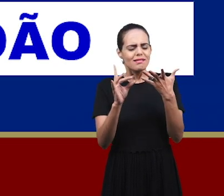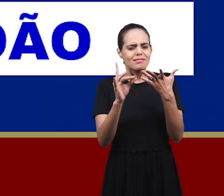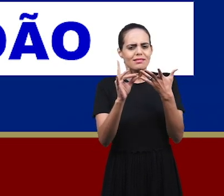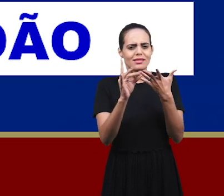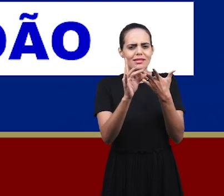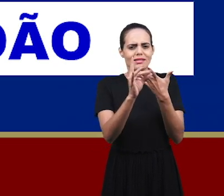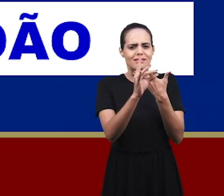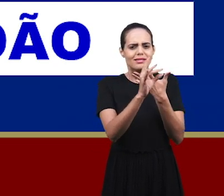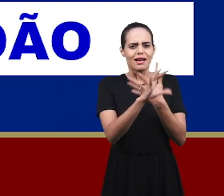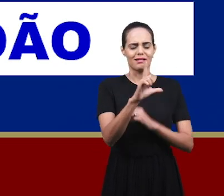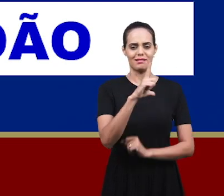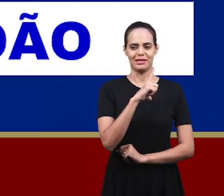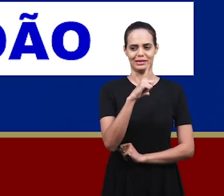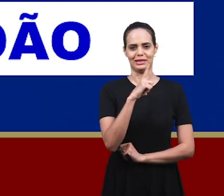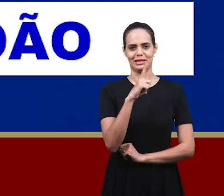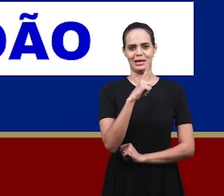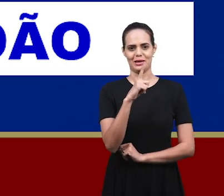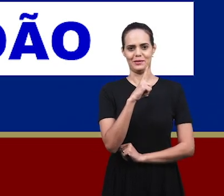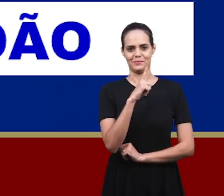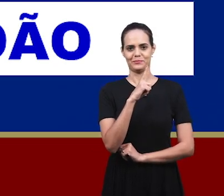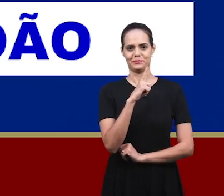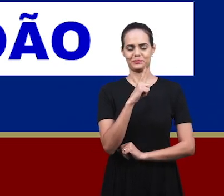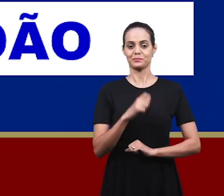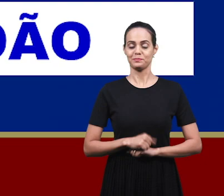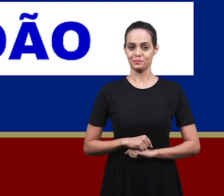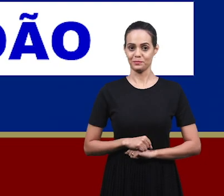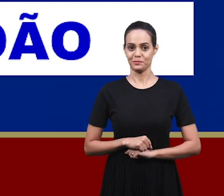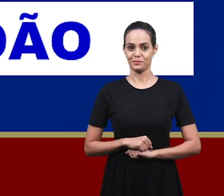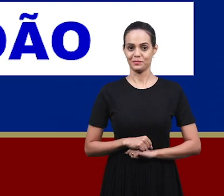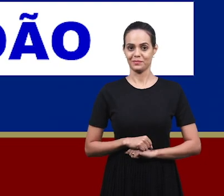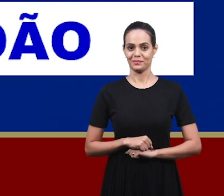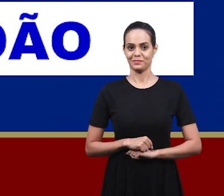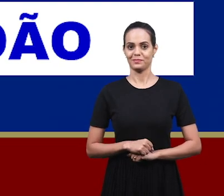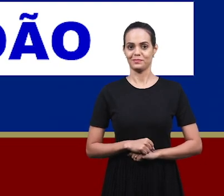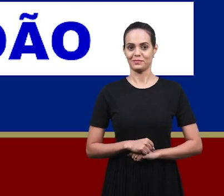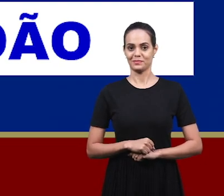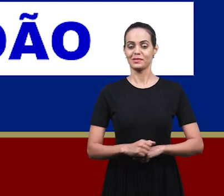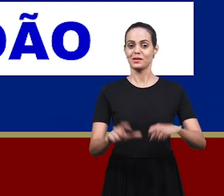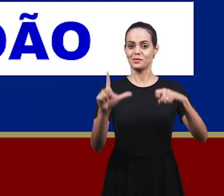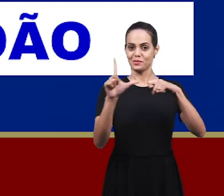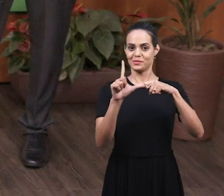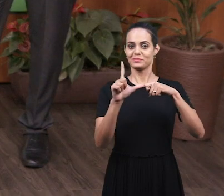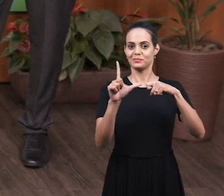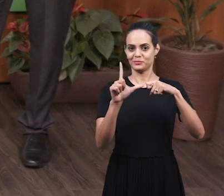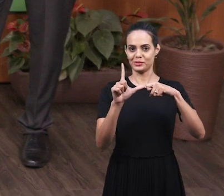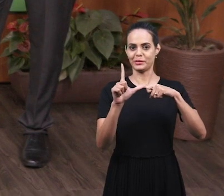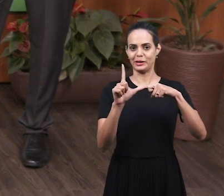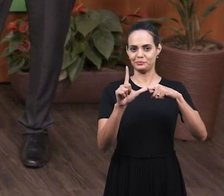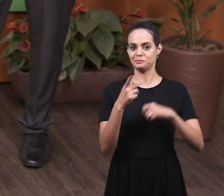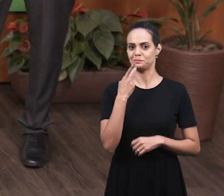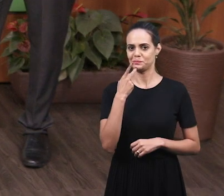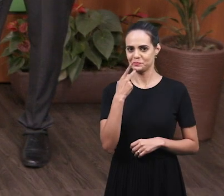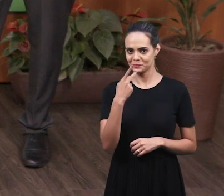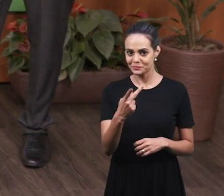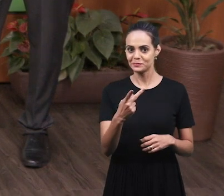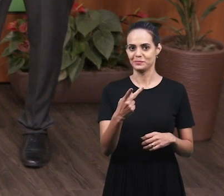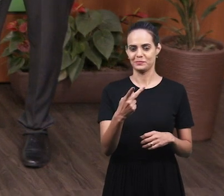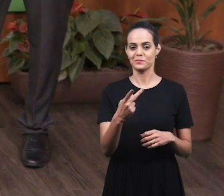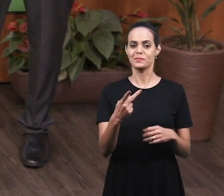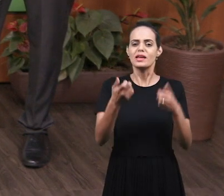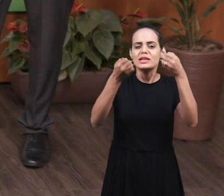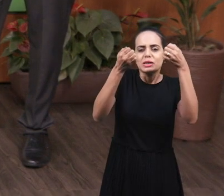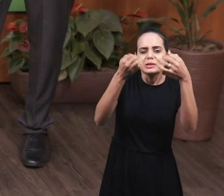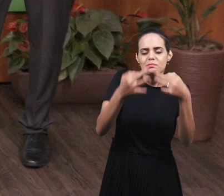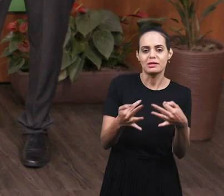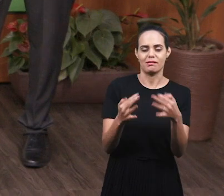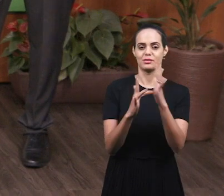détaillée. En elle, l'évangéliste Luc décrit les détails si importants de la vie de Jésus comme